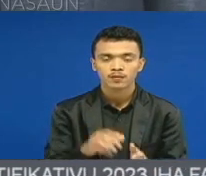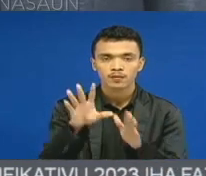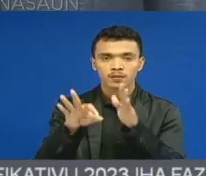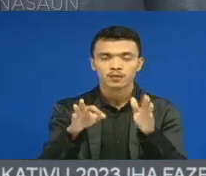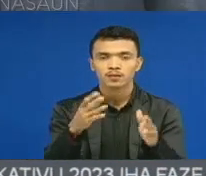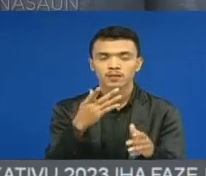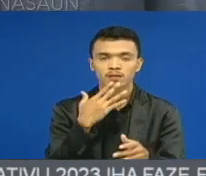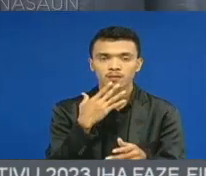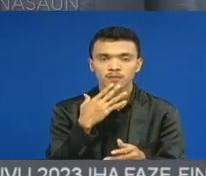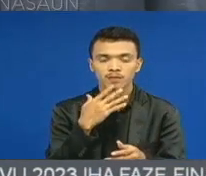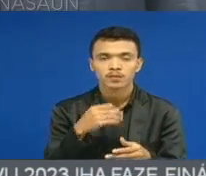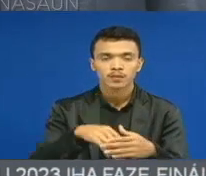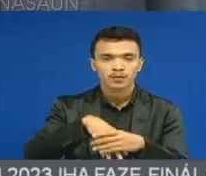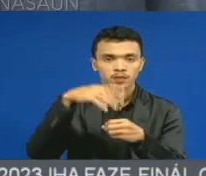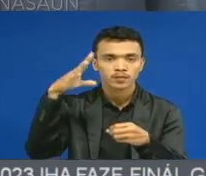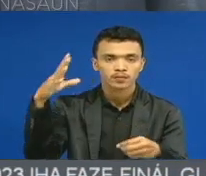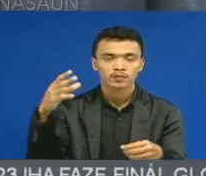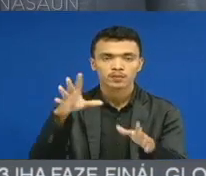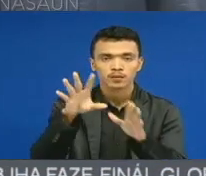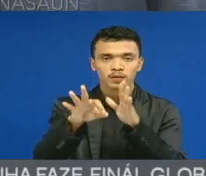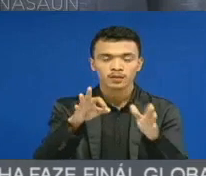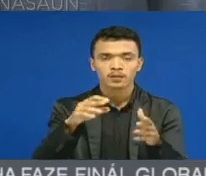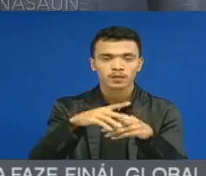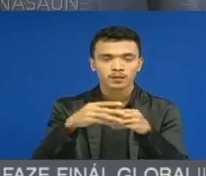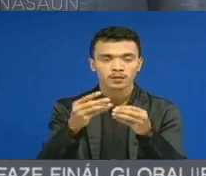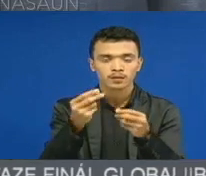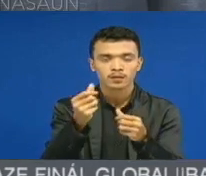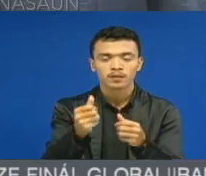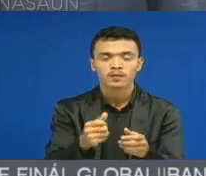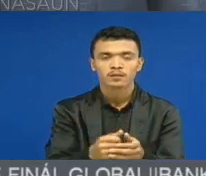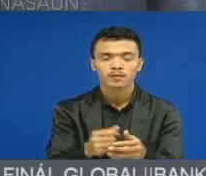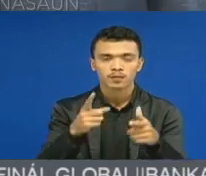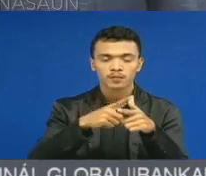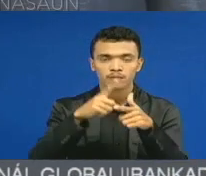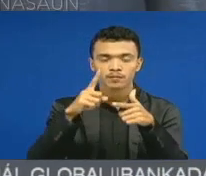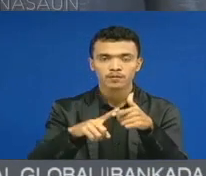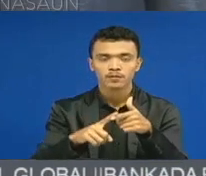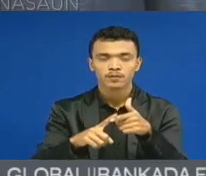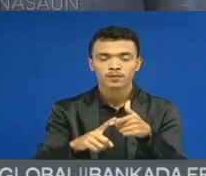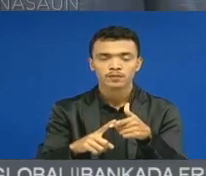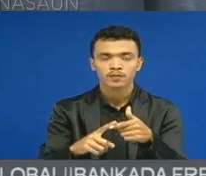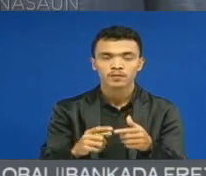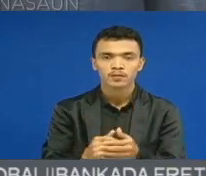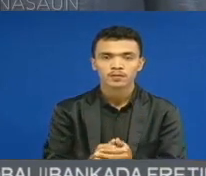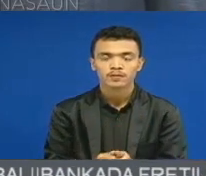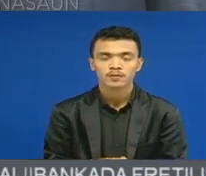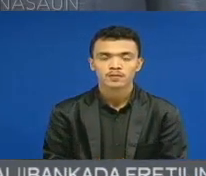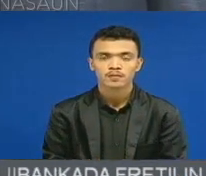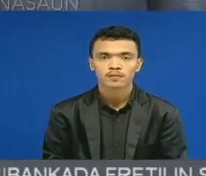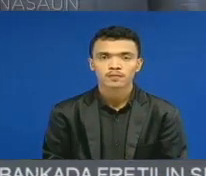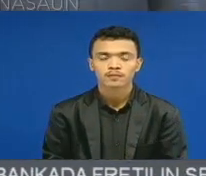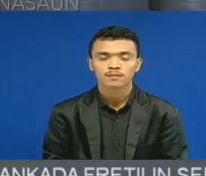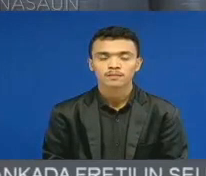dari singkong kita mendapatkan tepung singkong dan juga tidak kalah pentingnya adalah komoditi seperti bioetanol dan